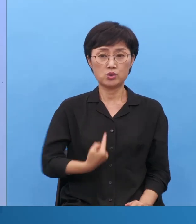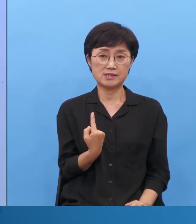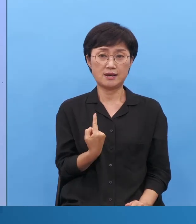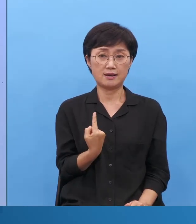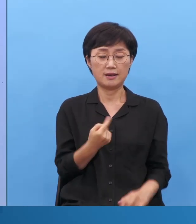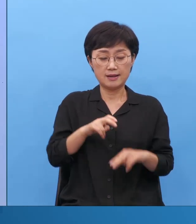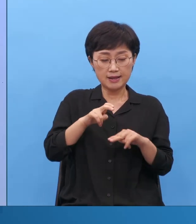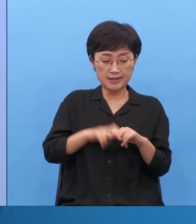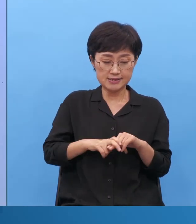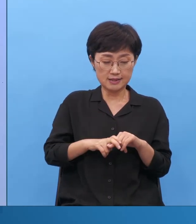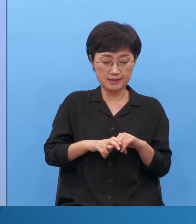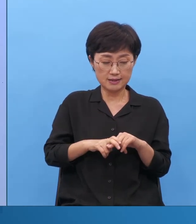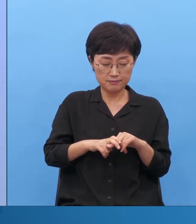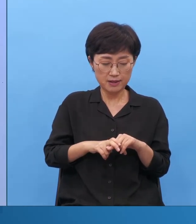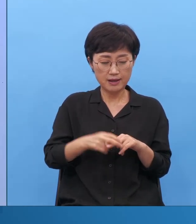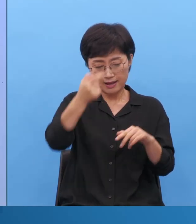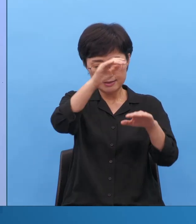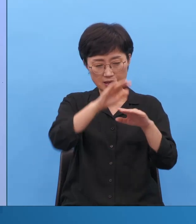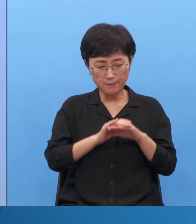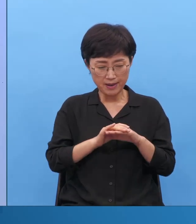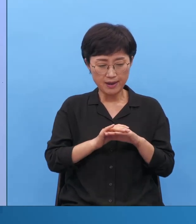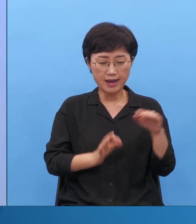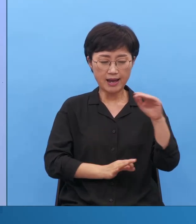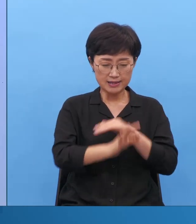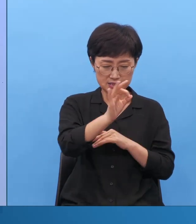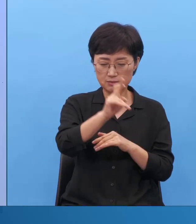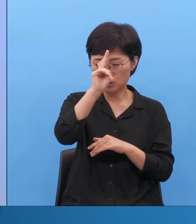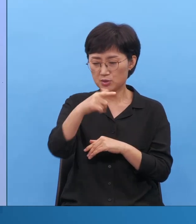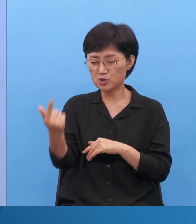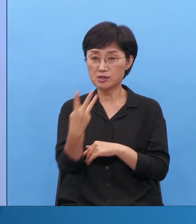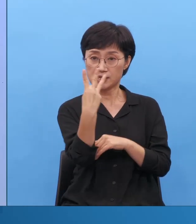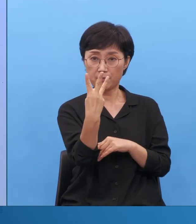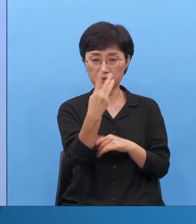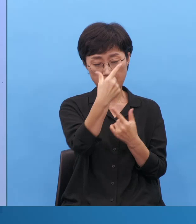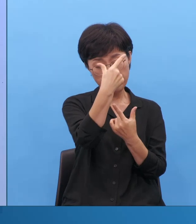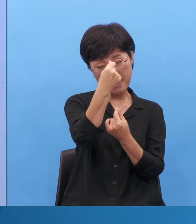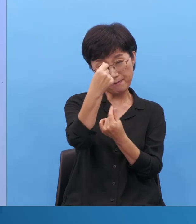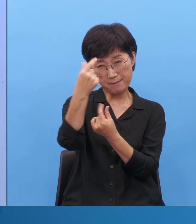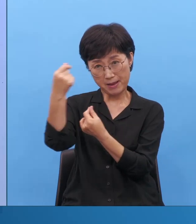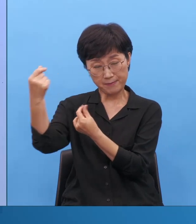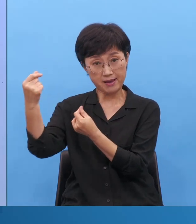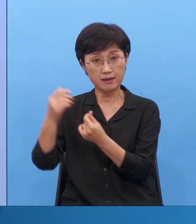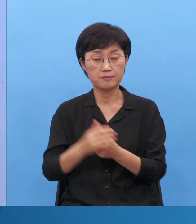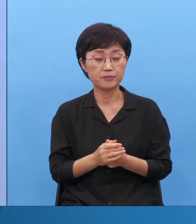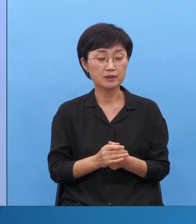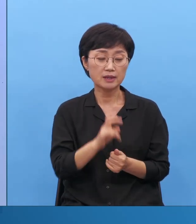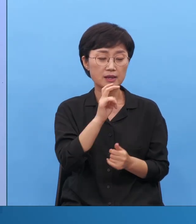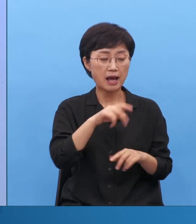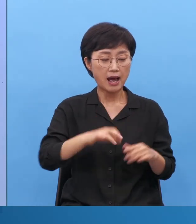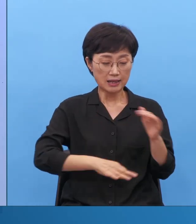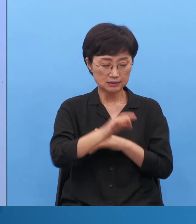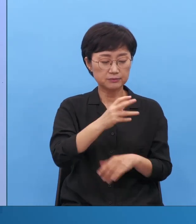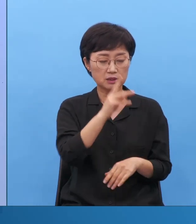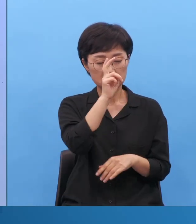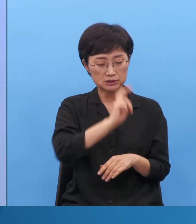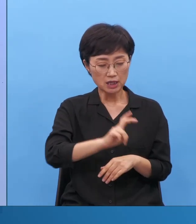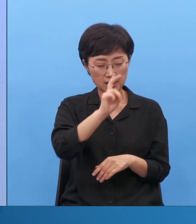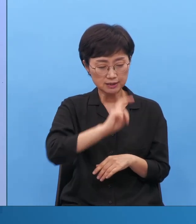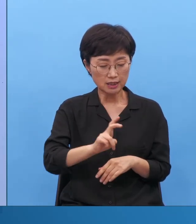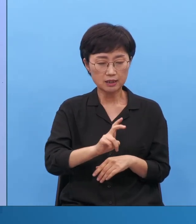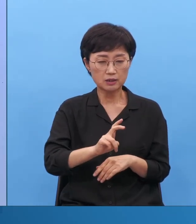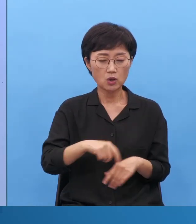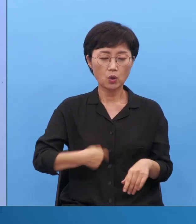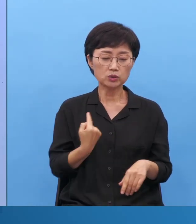드리는데 찬송을 딱 부르는데요. 그 찬송이 그때 부른 찬송이 그 어떤 세계